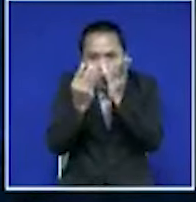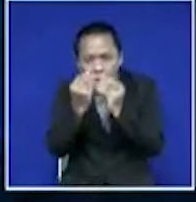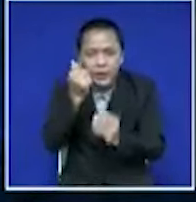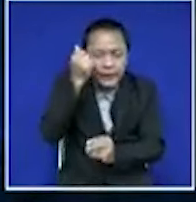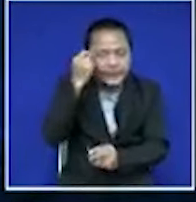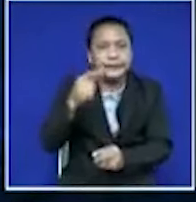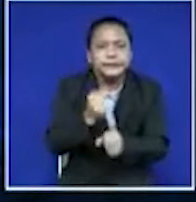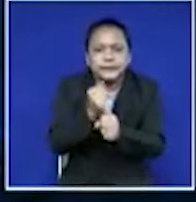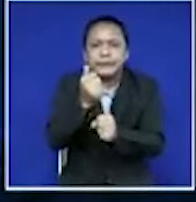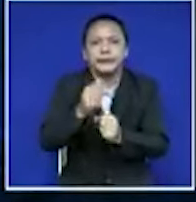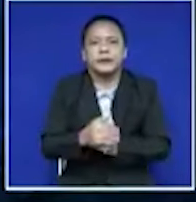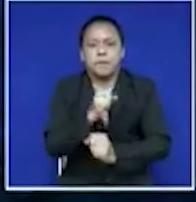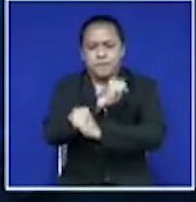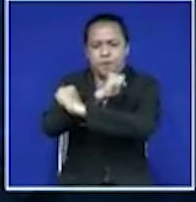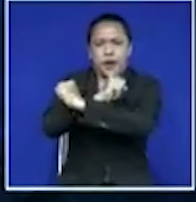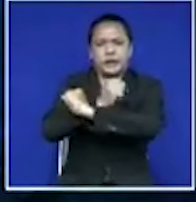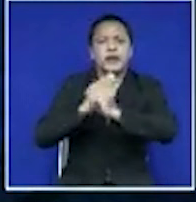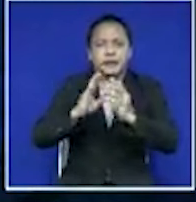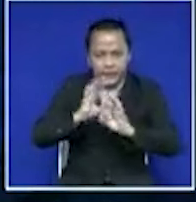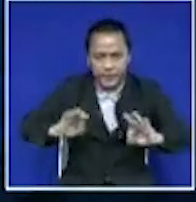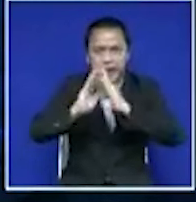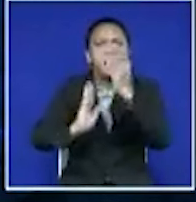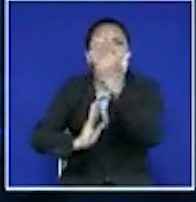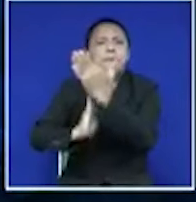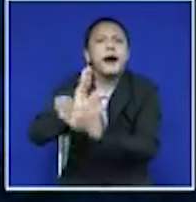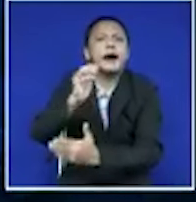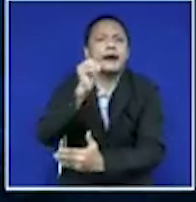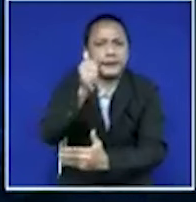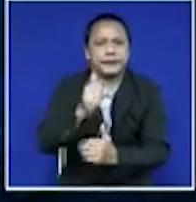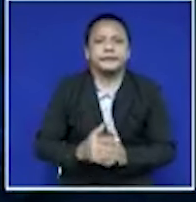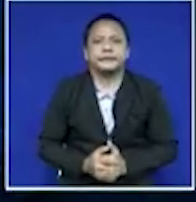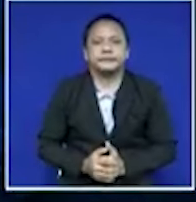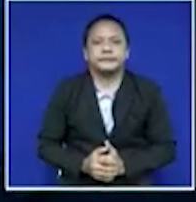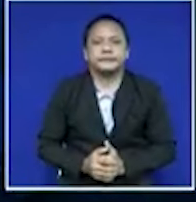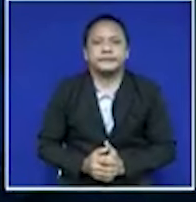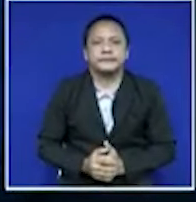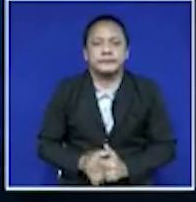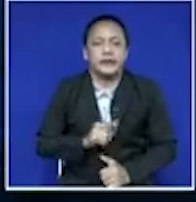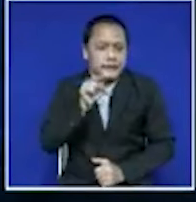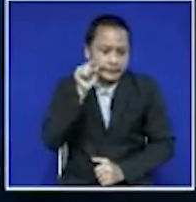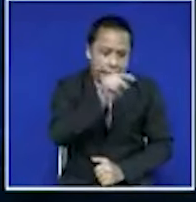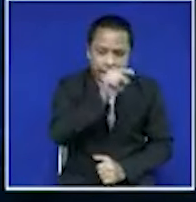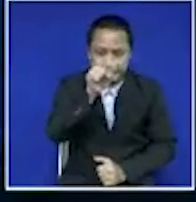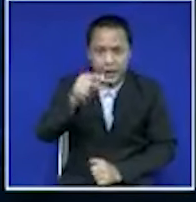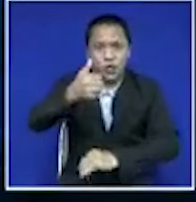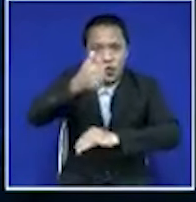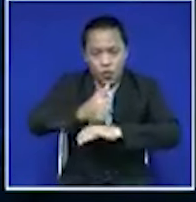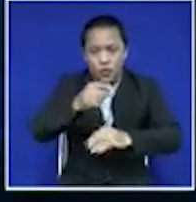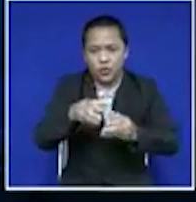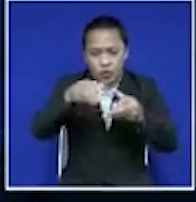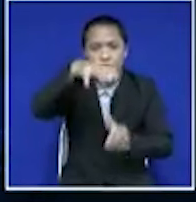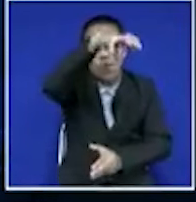เกิดขึ้นแล้วเราก็จะต้องผ่านไปด้วยกันให้ได้นะตอนนี้นะครับเราได้มีการสั่งการไปยังหน่วยงานทางด้